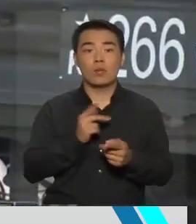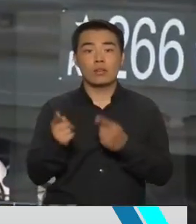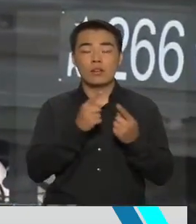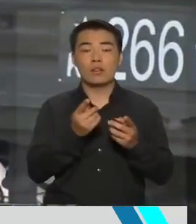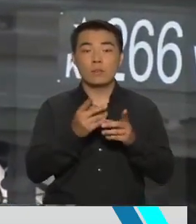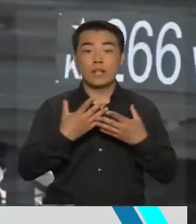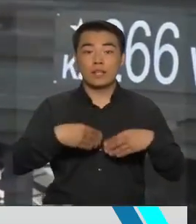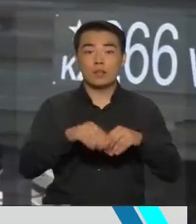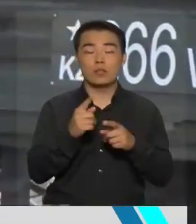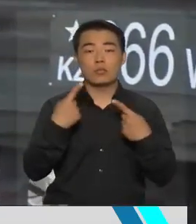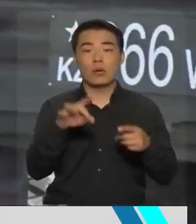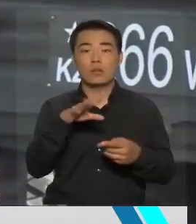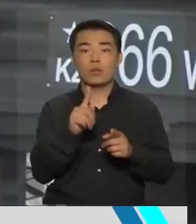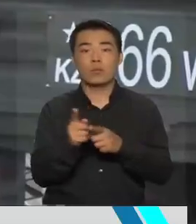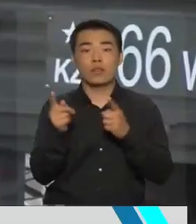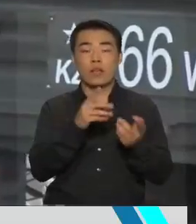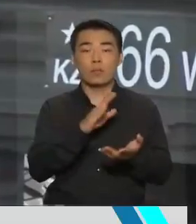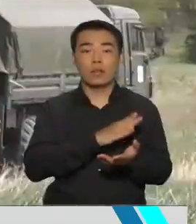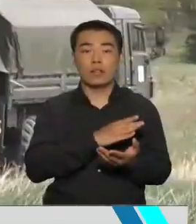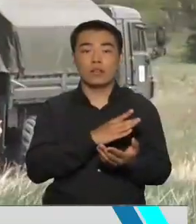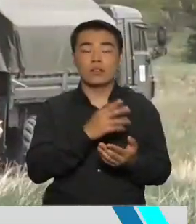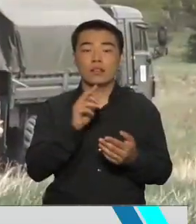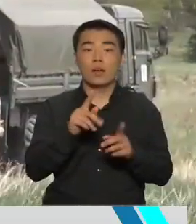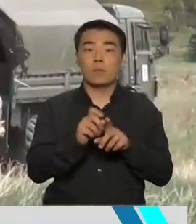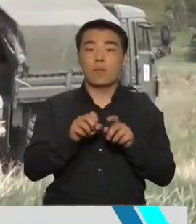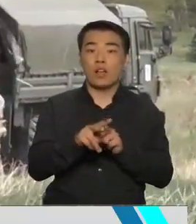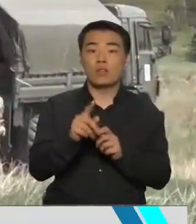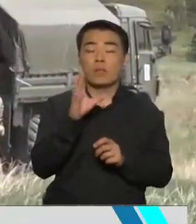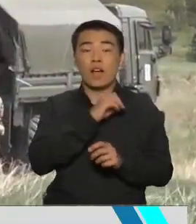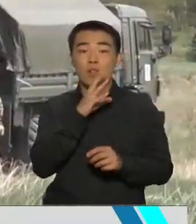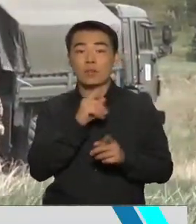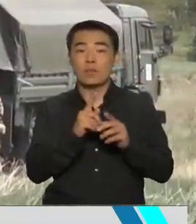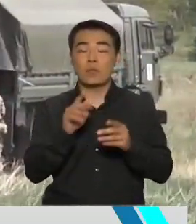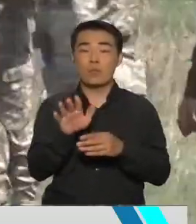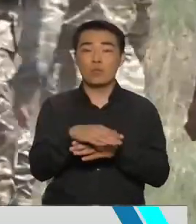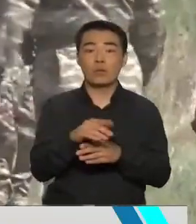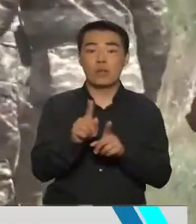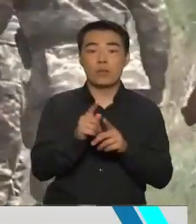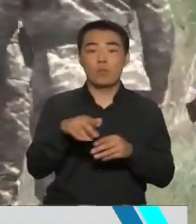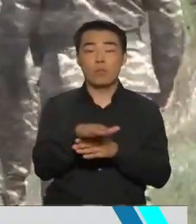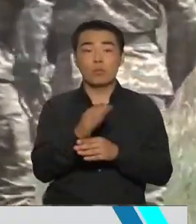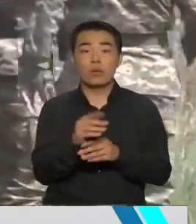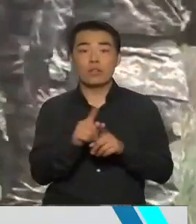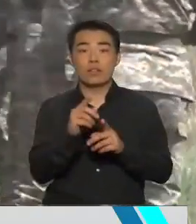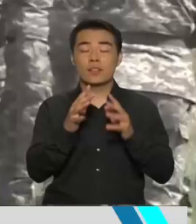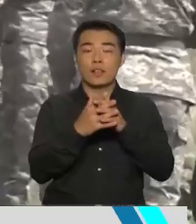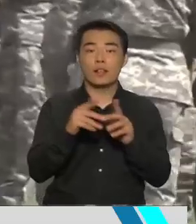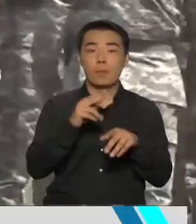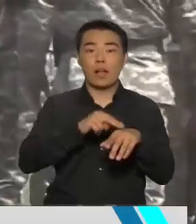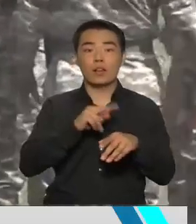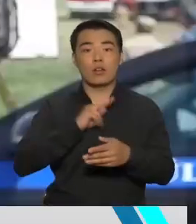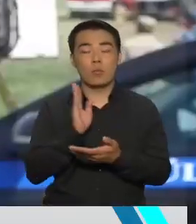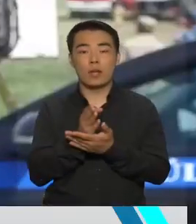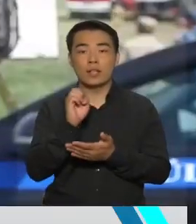близкие, живущие в другом регионе. Чтобы избежать мародерства, в пустующих селах дежурит личный состав отдела полиции